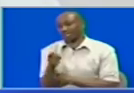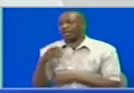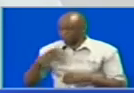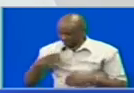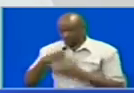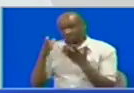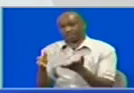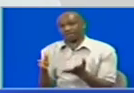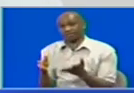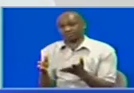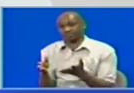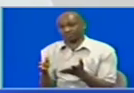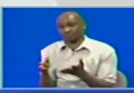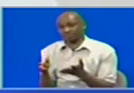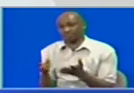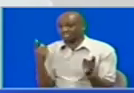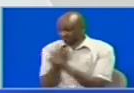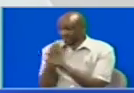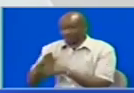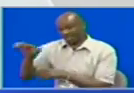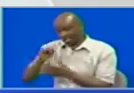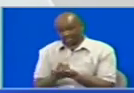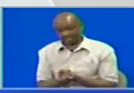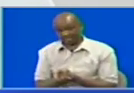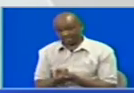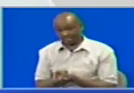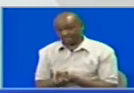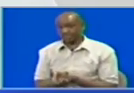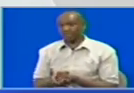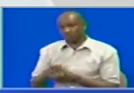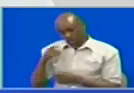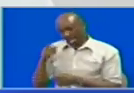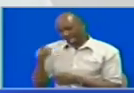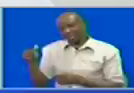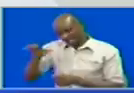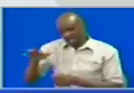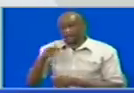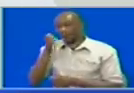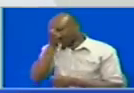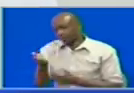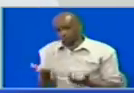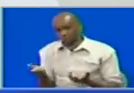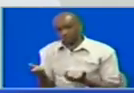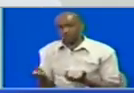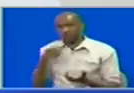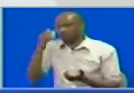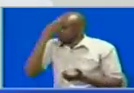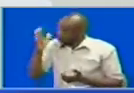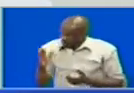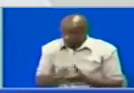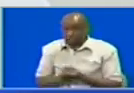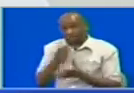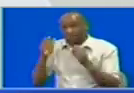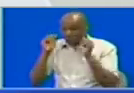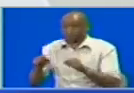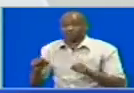wanatokea kutoka pande zote. Naam. Eh, so kuna mahali tunasahau, tunaidharau. Lakini hawezi jua kuna yule ambaye anaweza kuwa